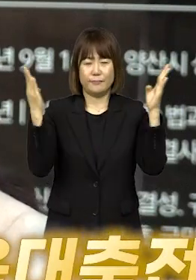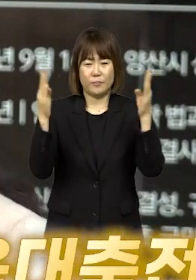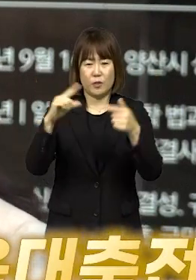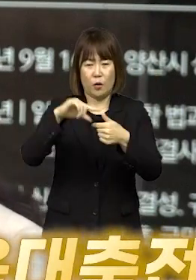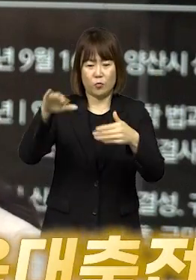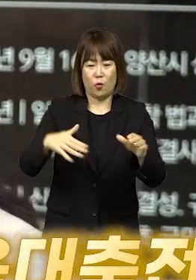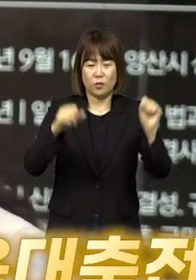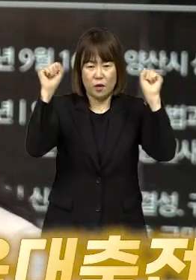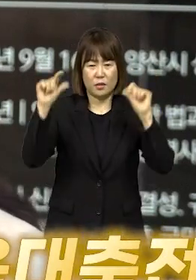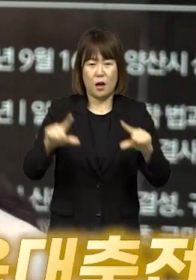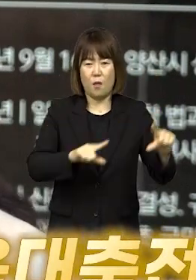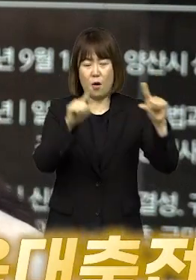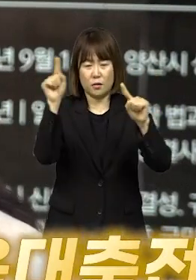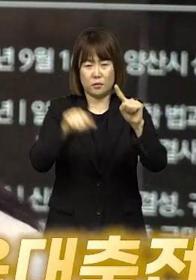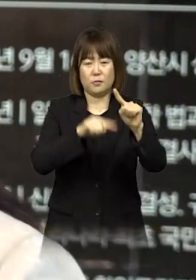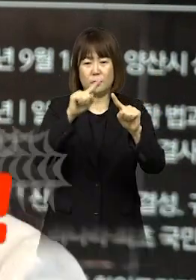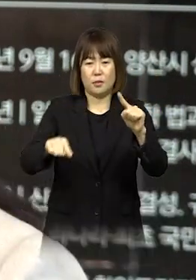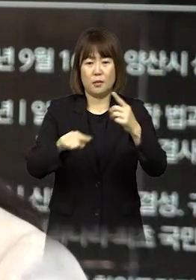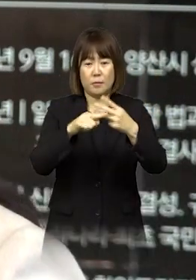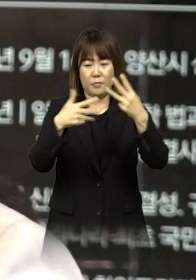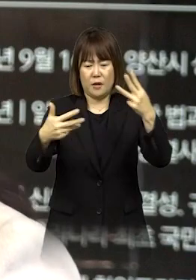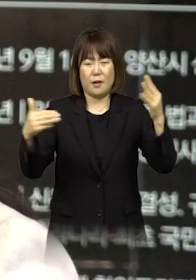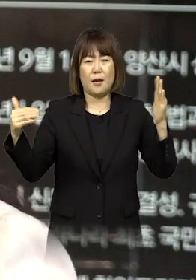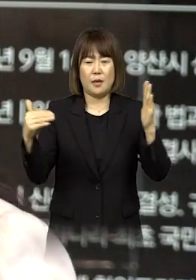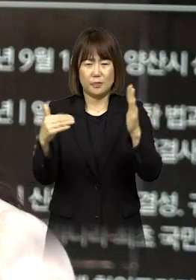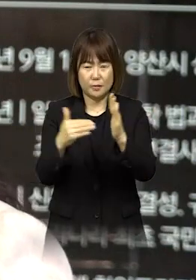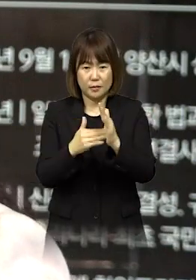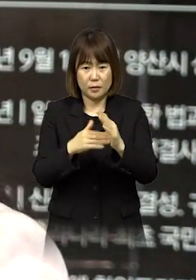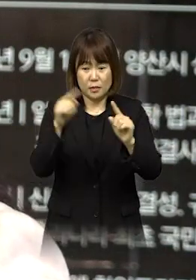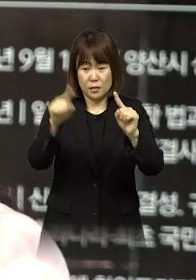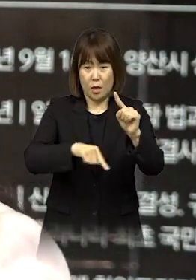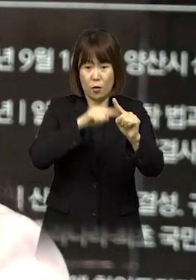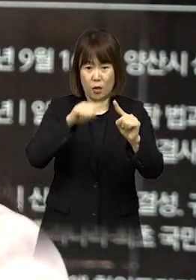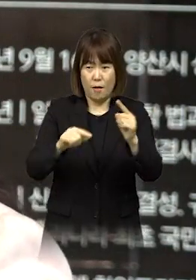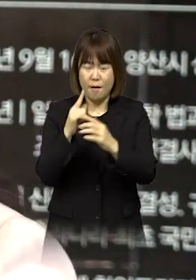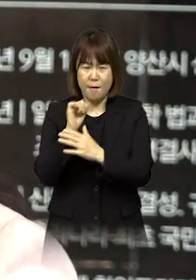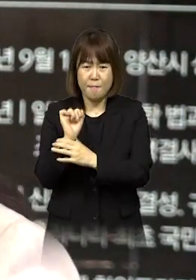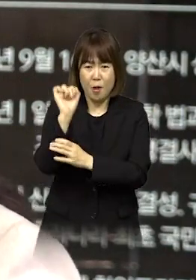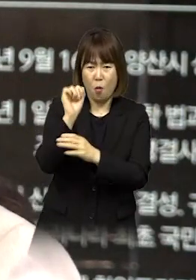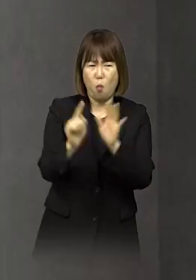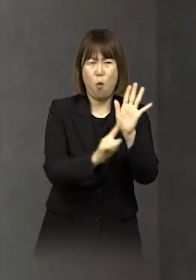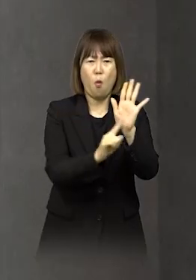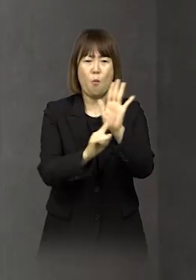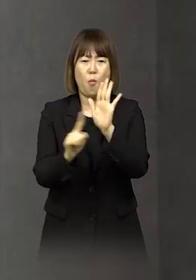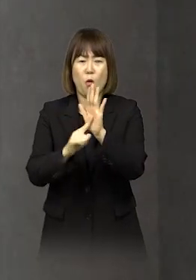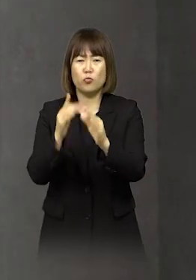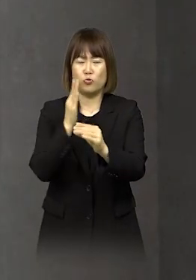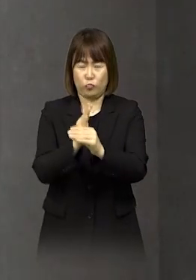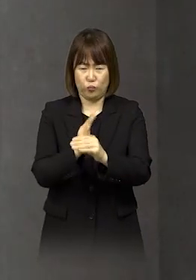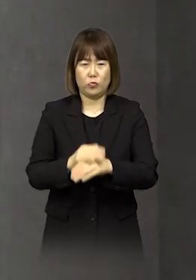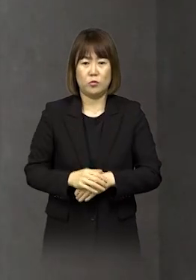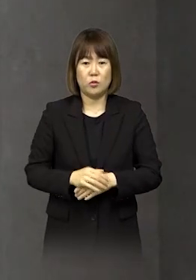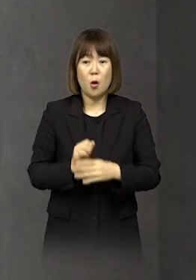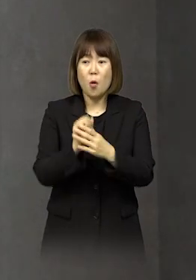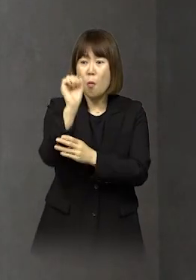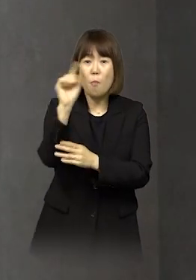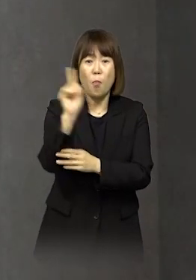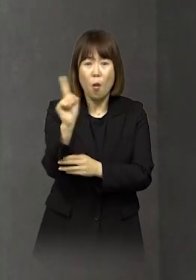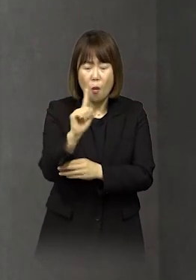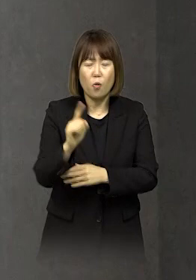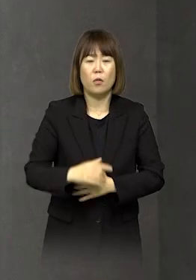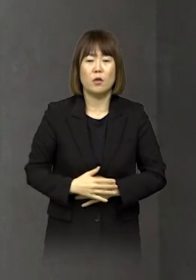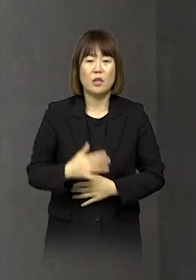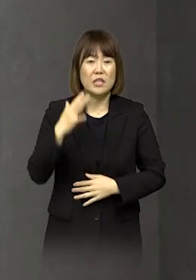생활체육 대축전에서 3월 8일까지 대축전 상징물을 공모한다고 밝혔습니다 상징물 공모 대상은